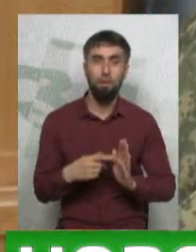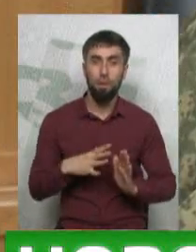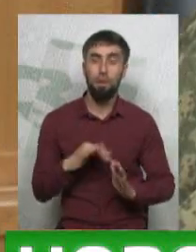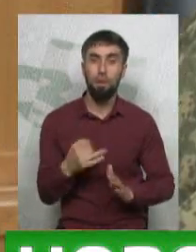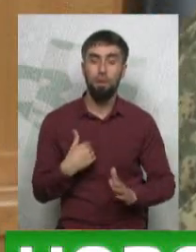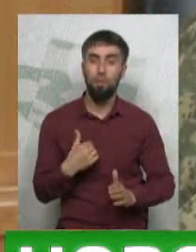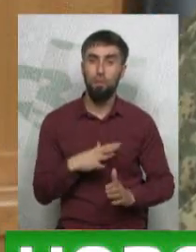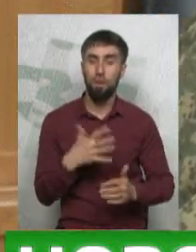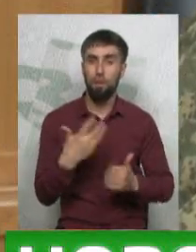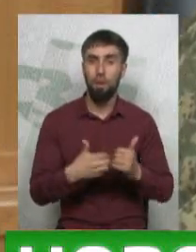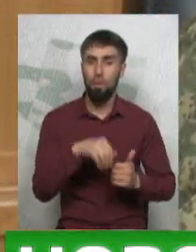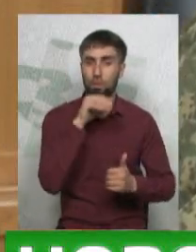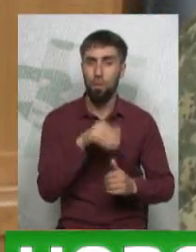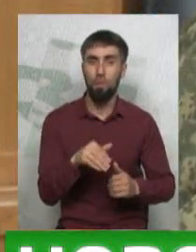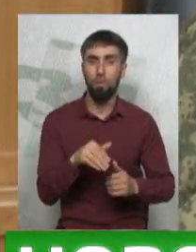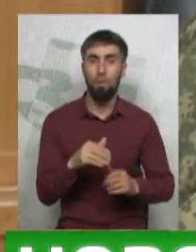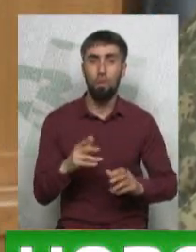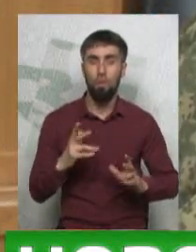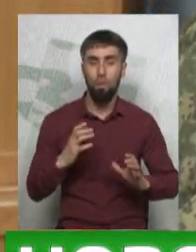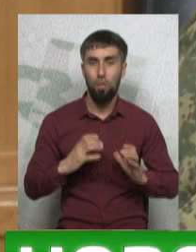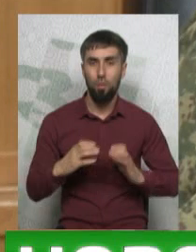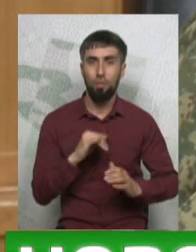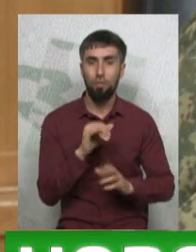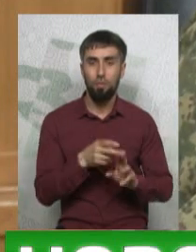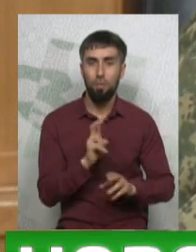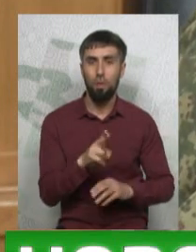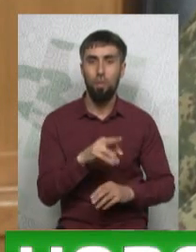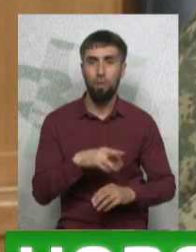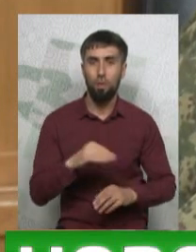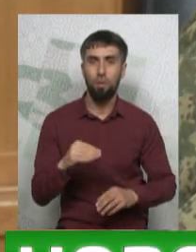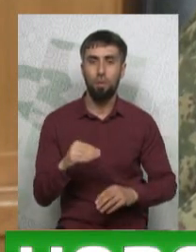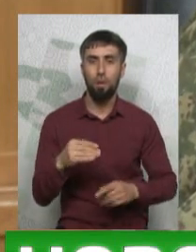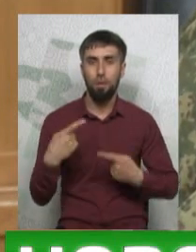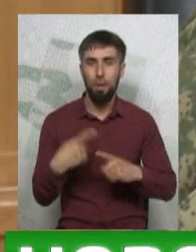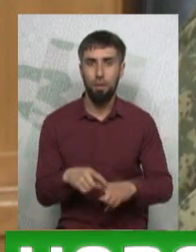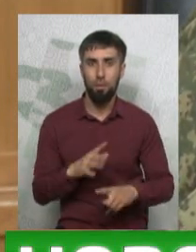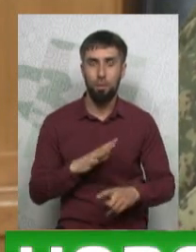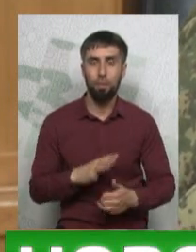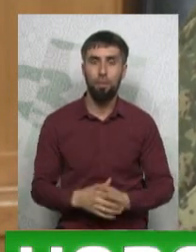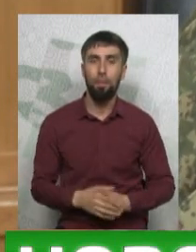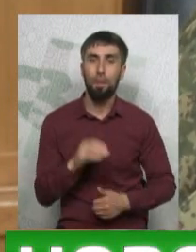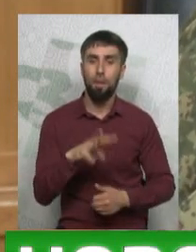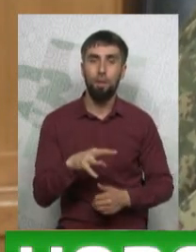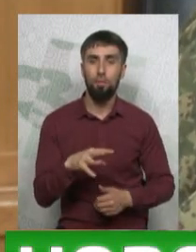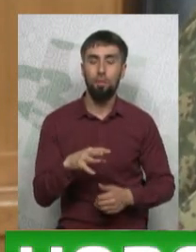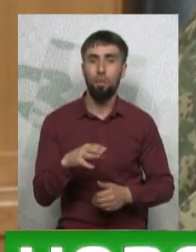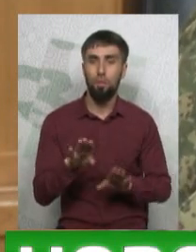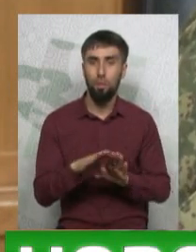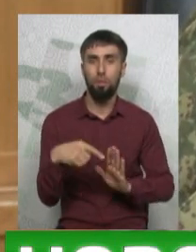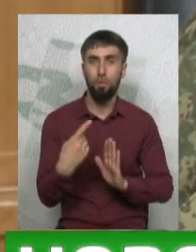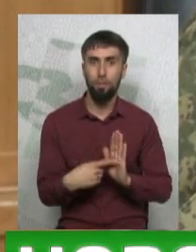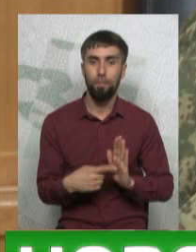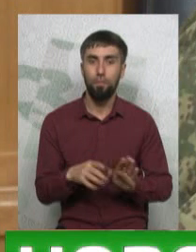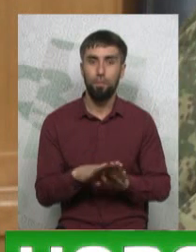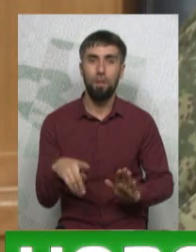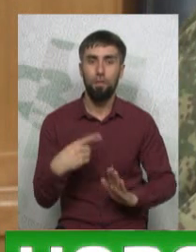в среднепрофессиональные учреждения, в колледжи, в техникуме. Там тоже ребята задают вопрос.